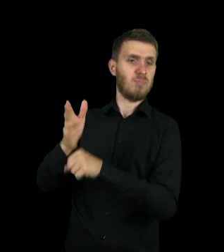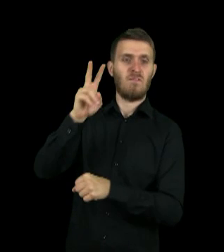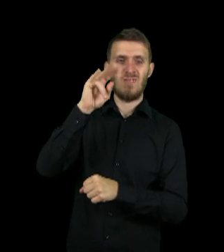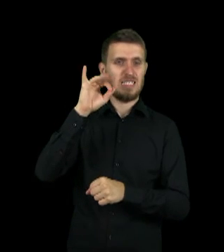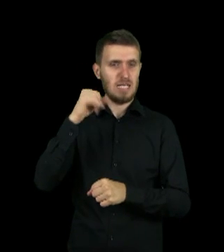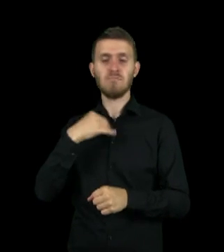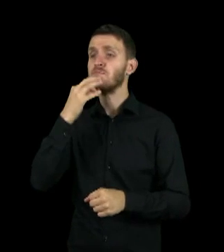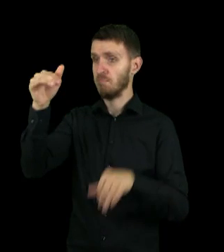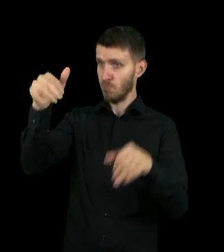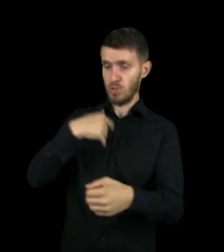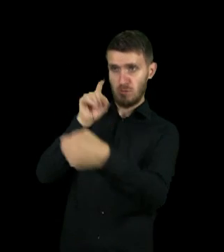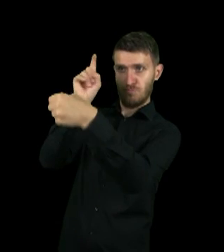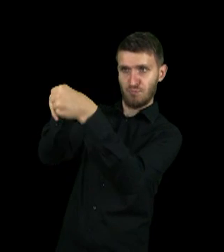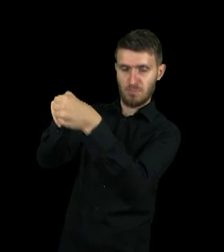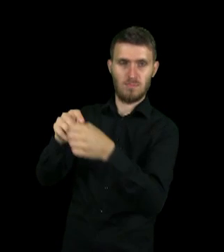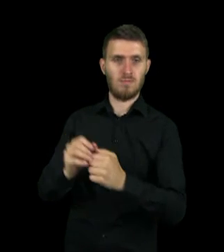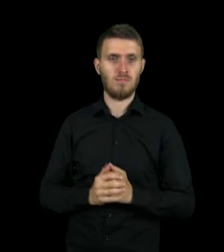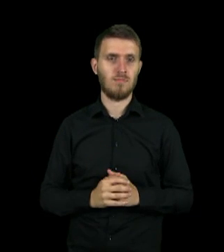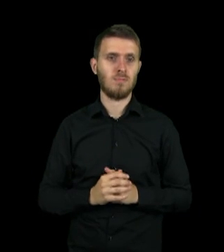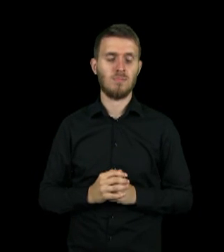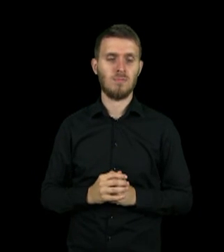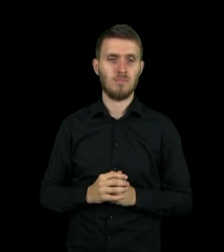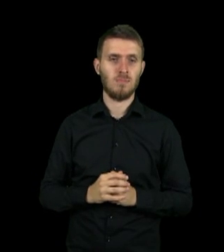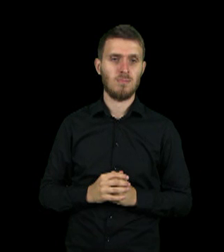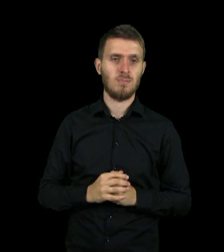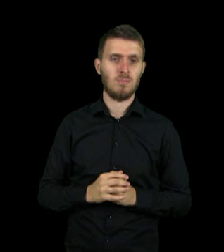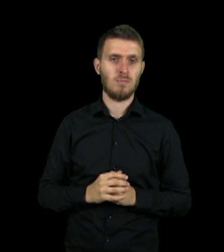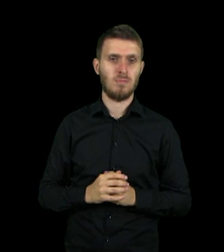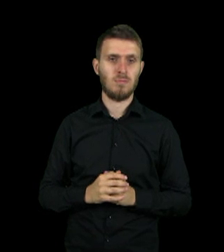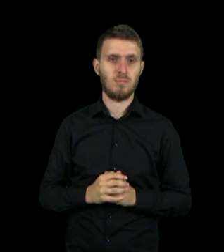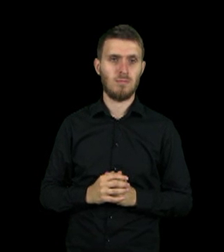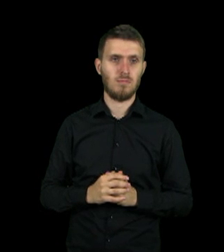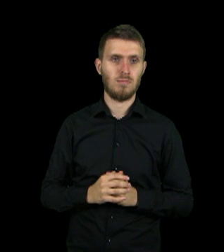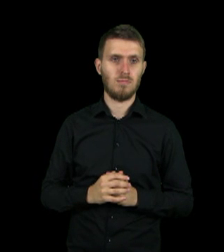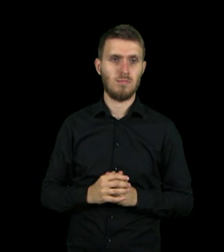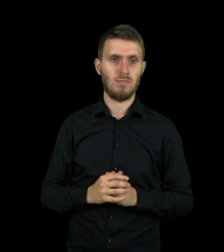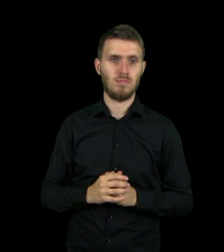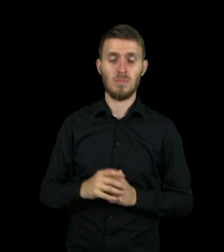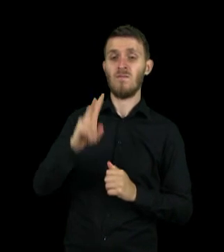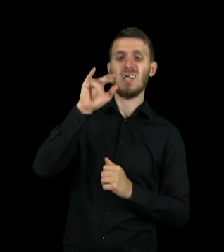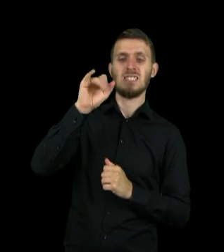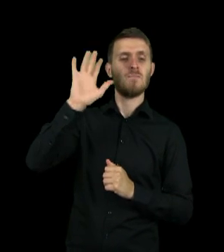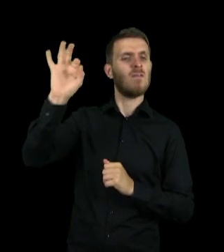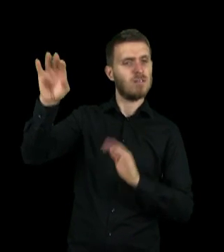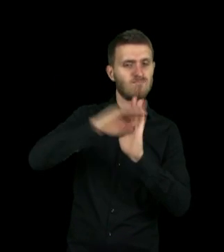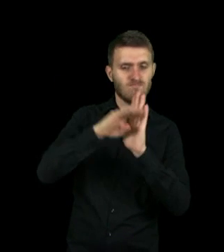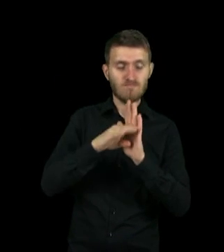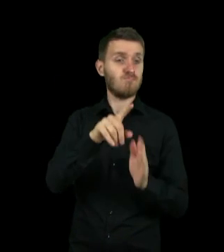płacić odsetki może trochę zarobię to będzie dobry biznes dla mojego banku idę do wizy